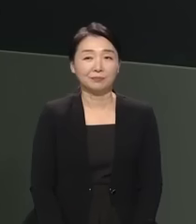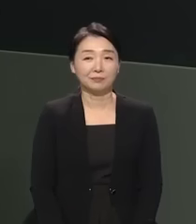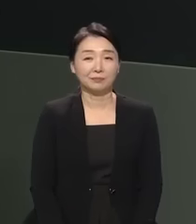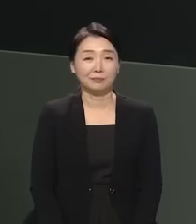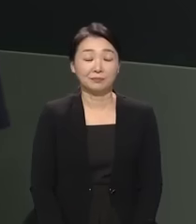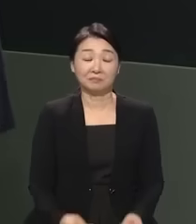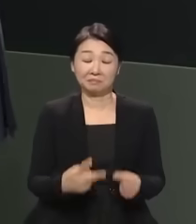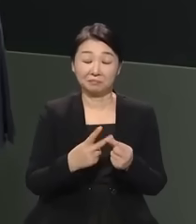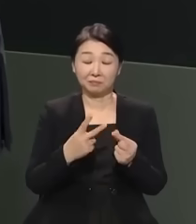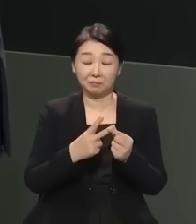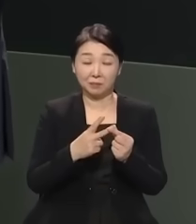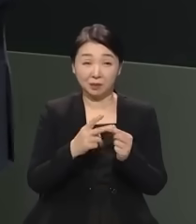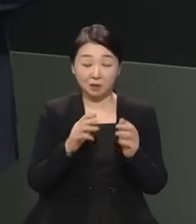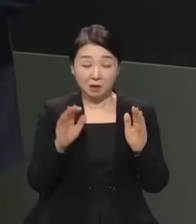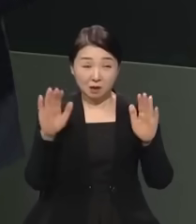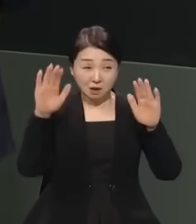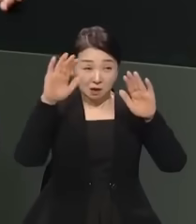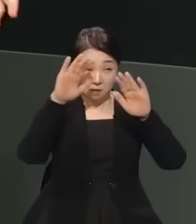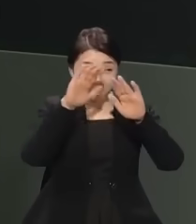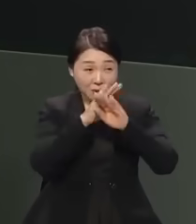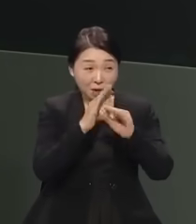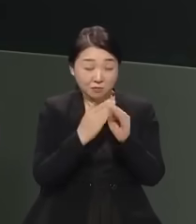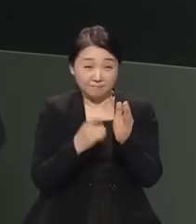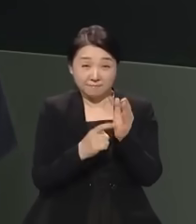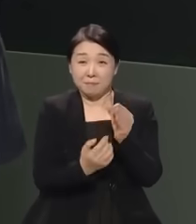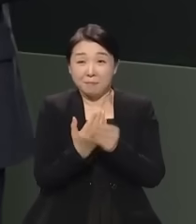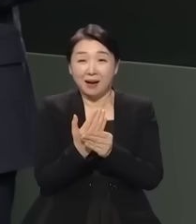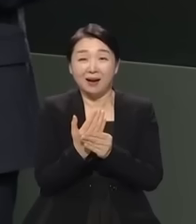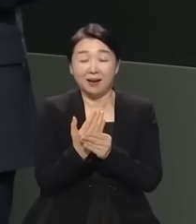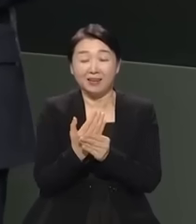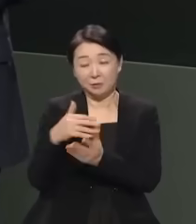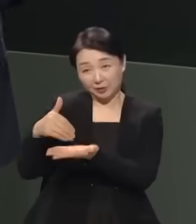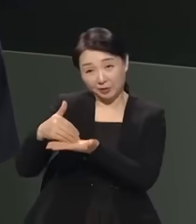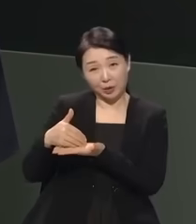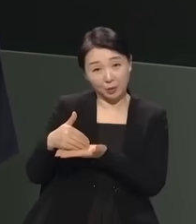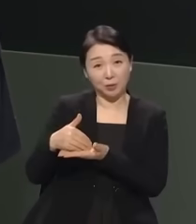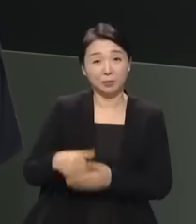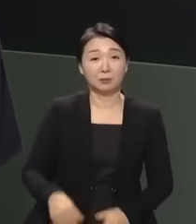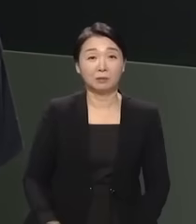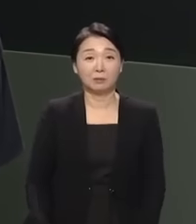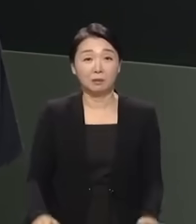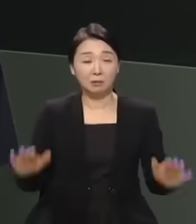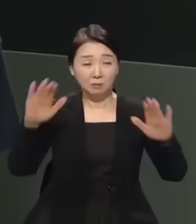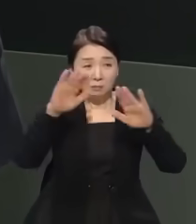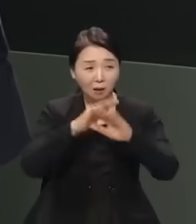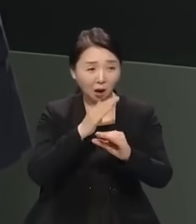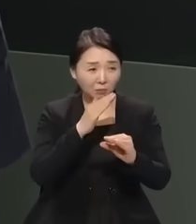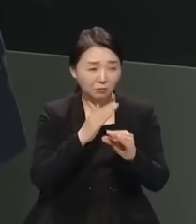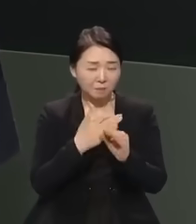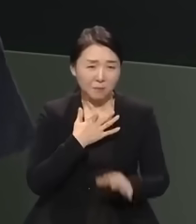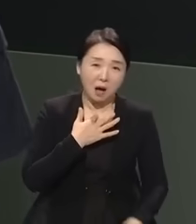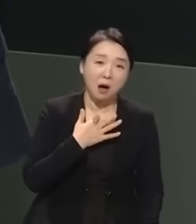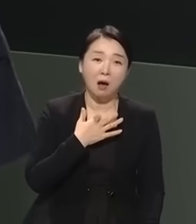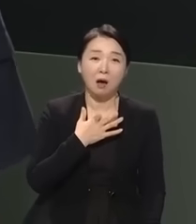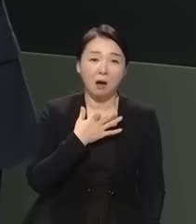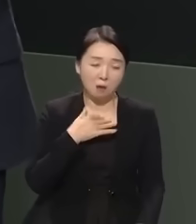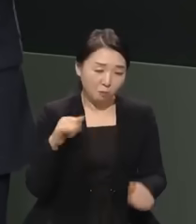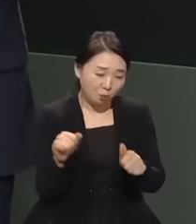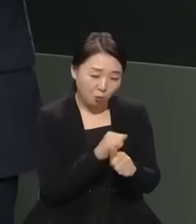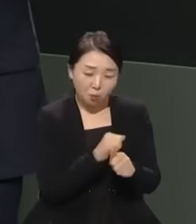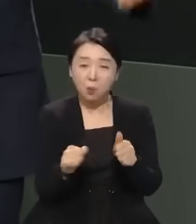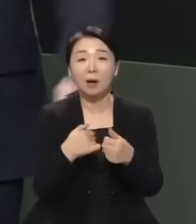한밤중 비상 사태입니다 자 이번에도 사방 가족께서 제보해 주셨네요 한밤중 벌어진 정말 끔찍한 폭행